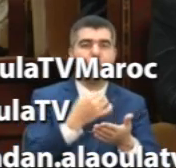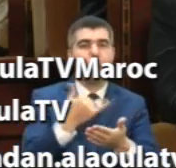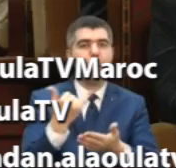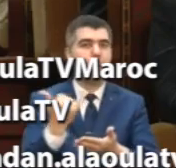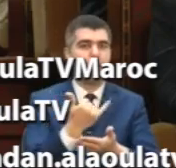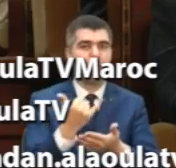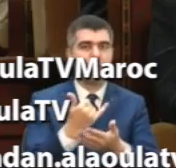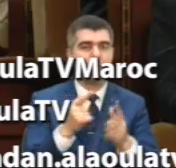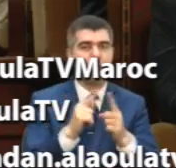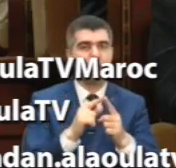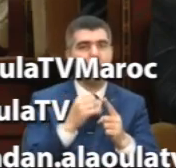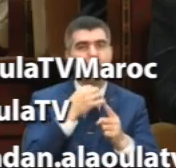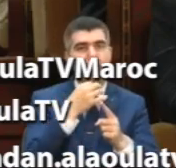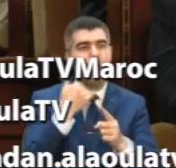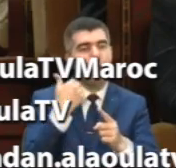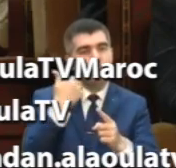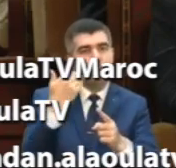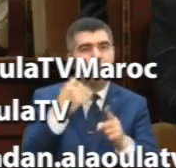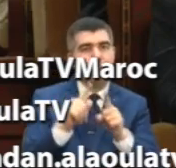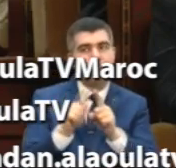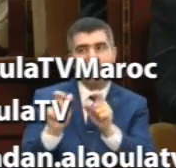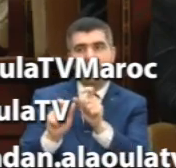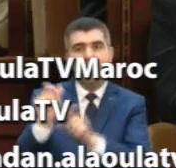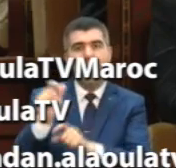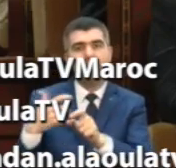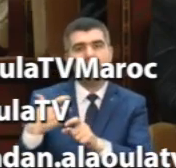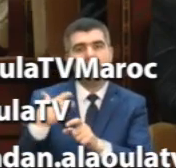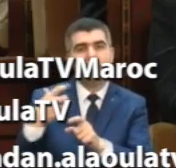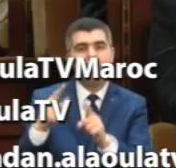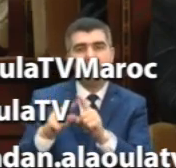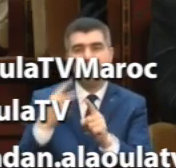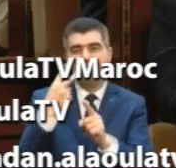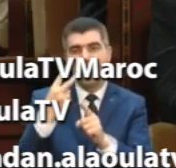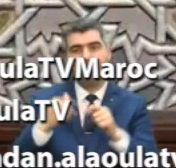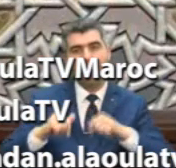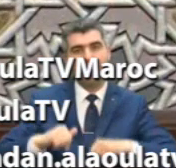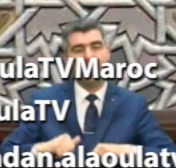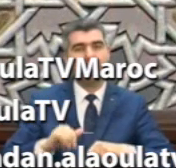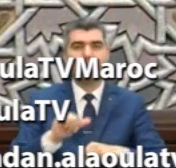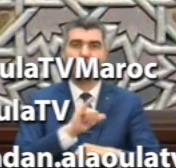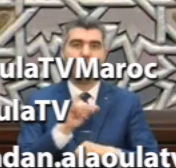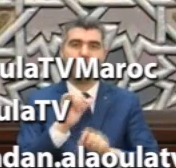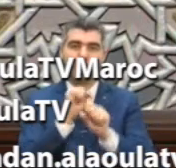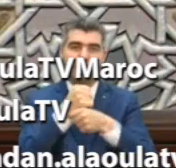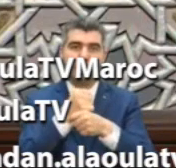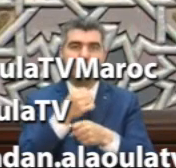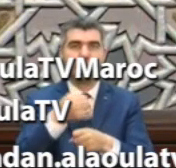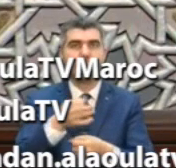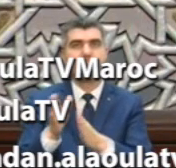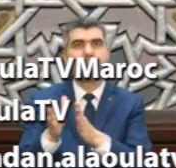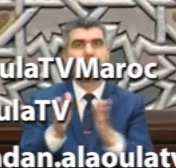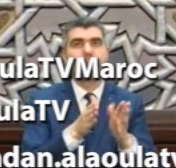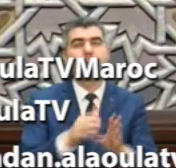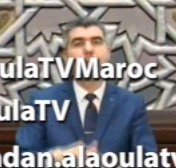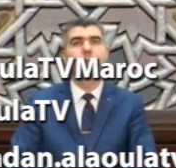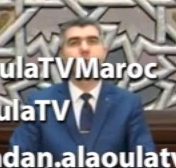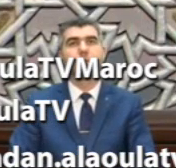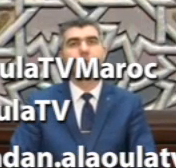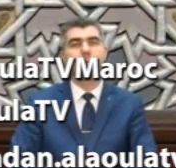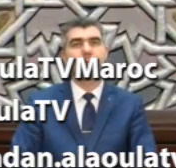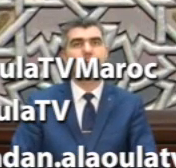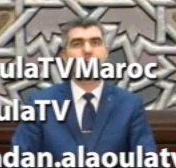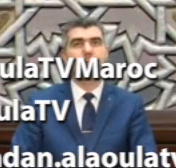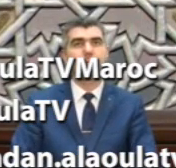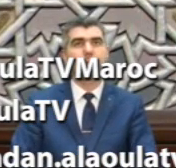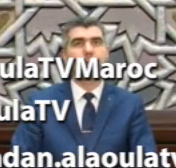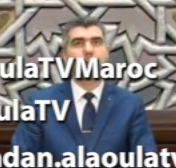حشومة تشوفوا هاد اللوبيات كياكلوا وكيمسوا في الدم المغاربة وأنتم كتفرجوا. وشكرا. تفضل.